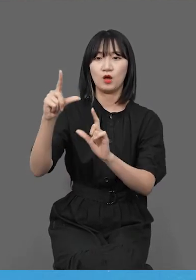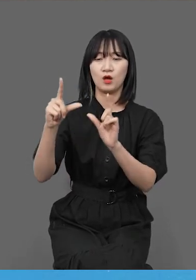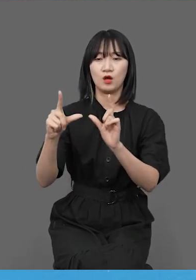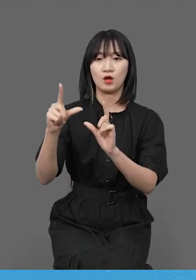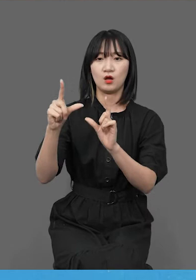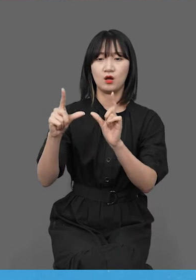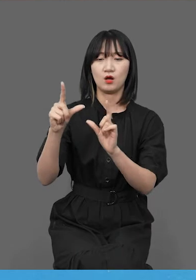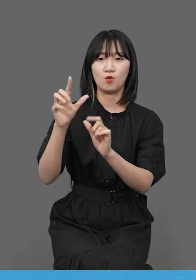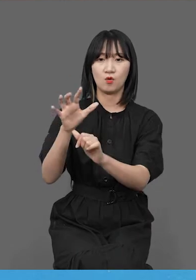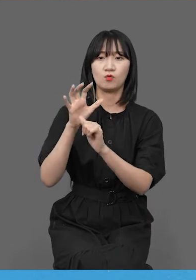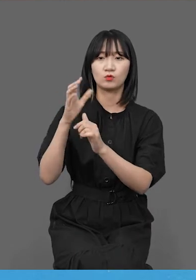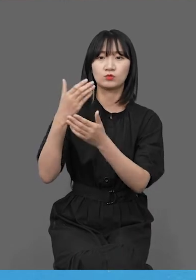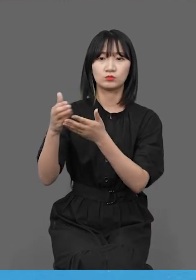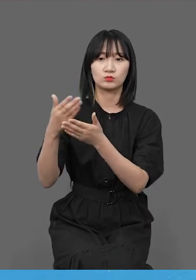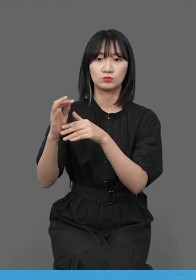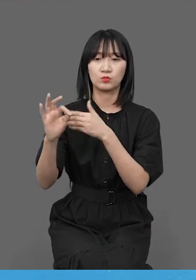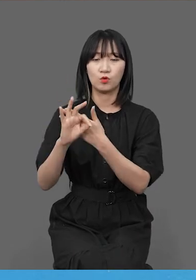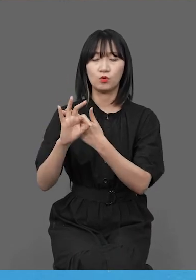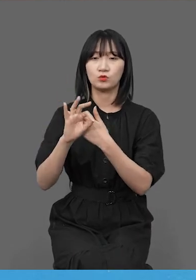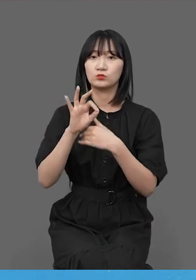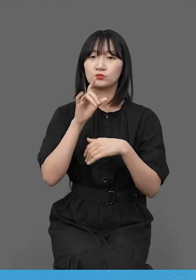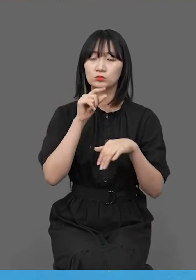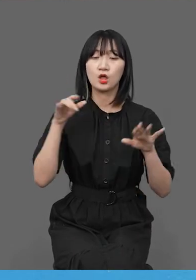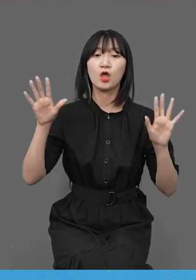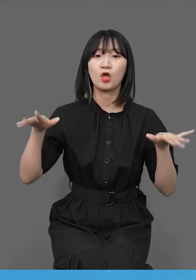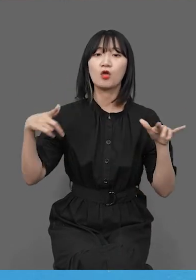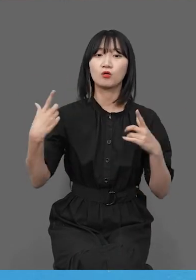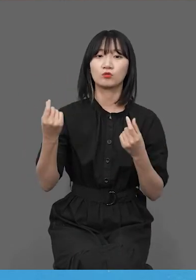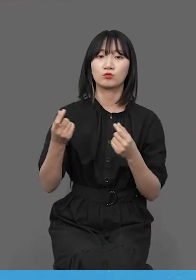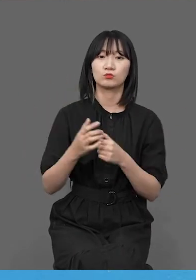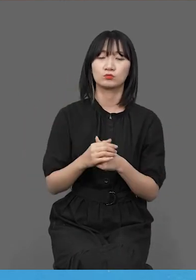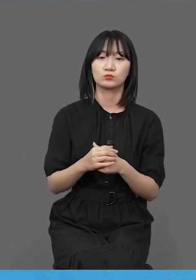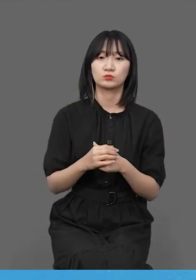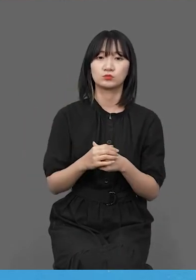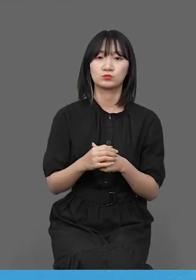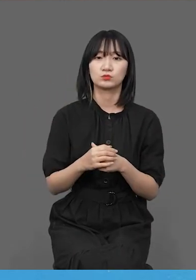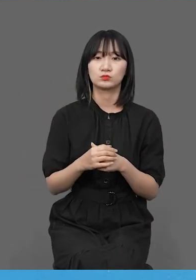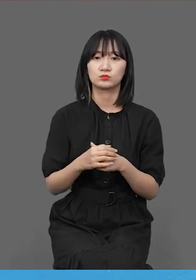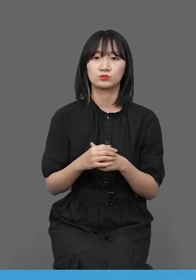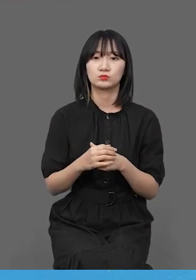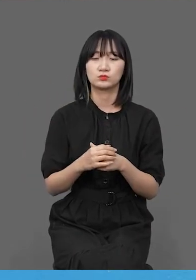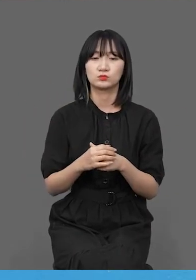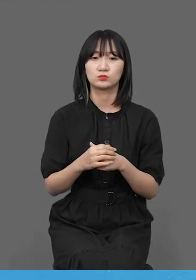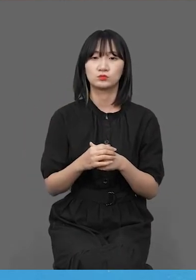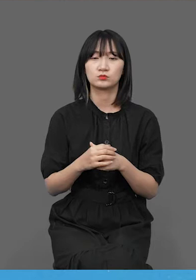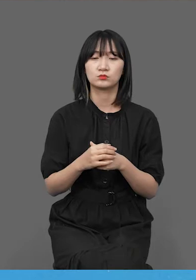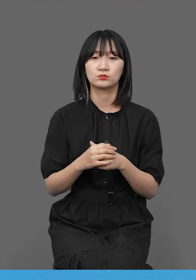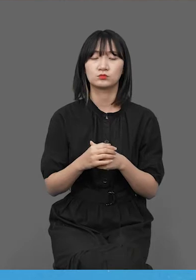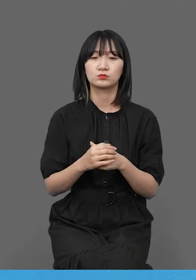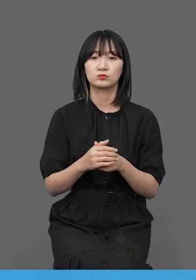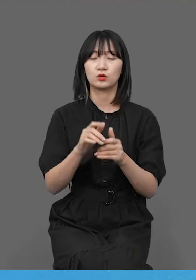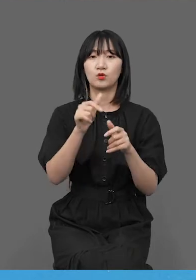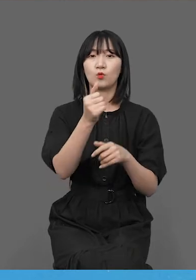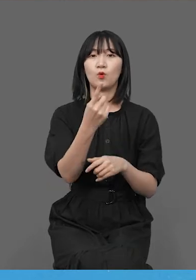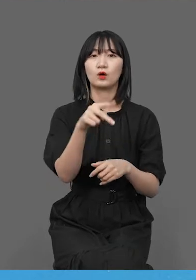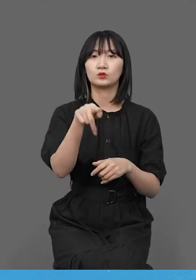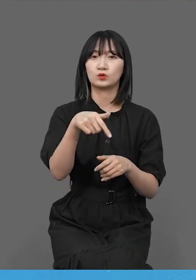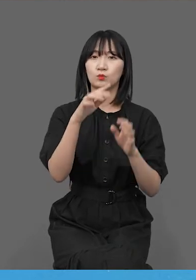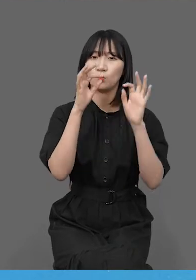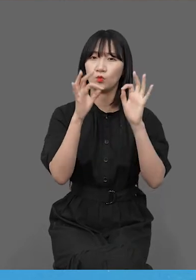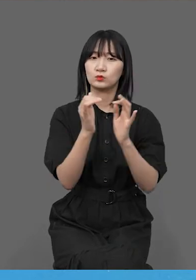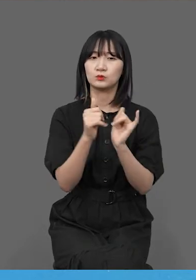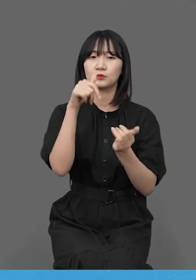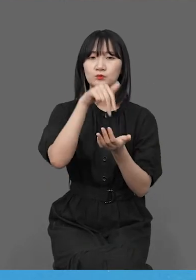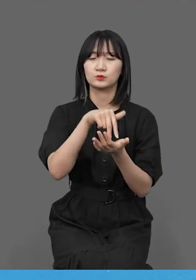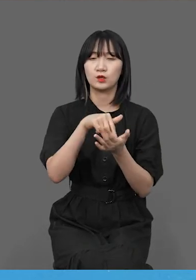그걸 가지고 그렸을 때 그냥 한 마리 새처럼 그려진 것을 또 볼 수 있습니다. 그래서 저 화석을 보는 사람의 그